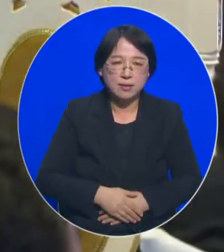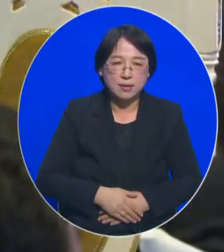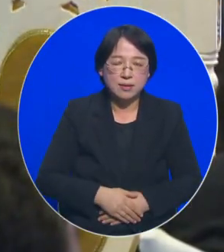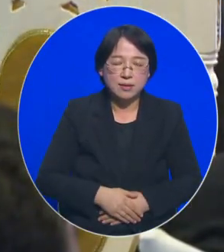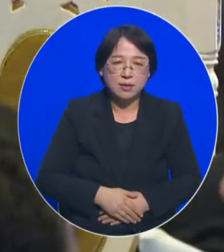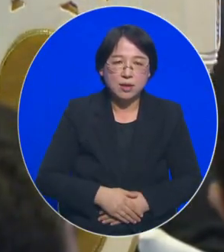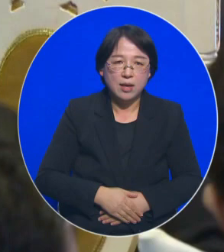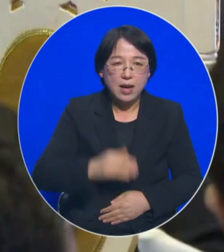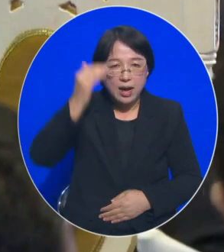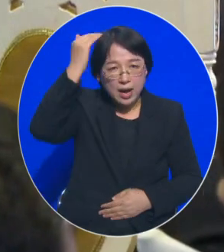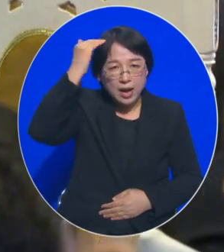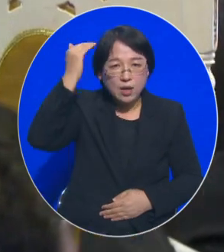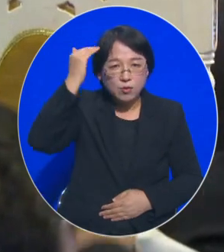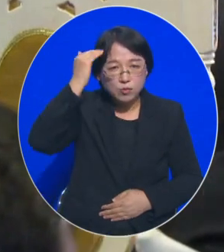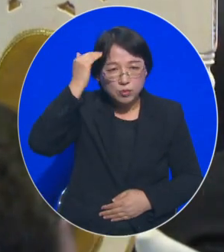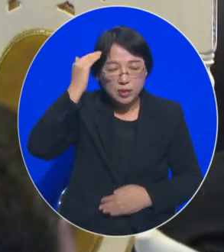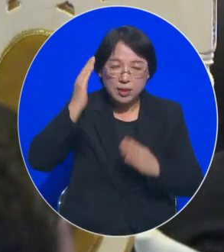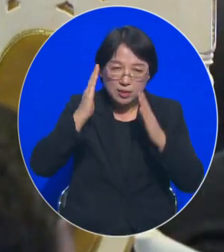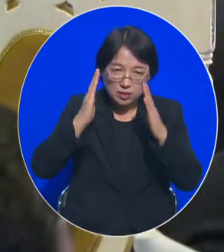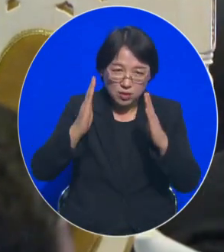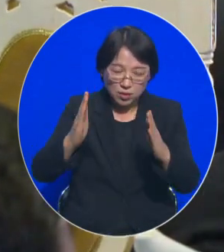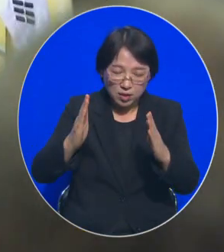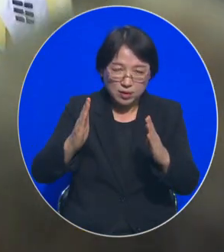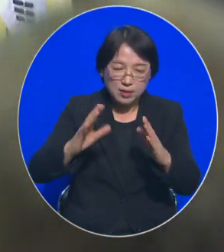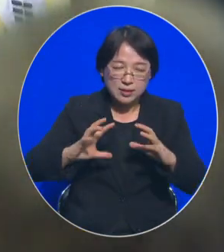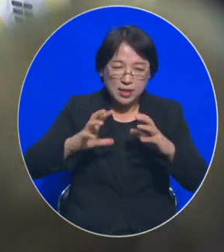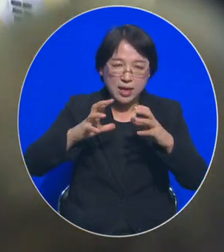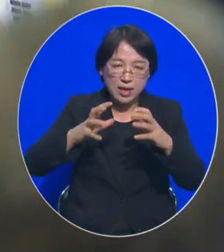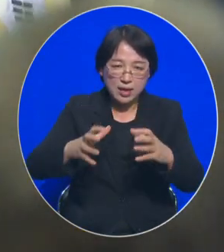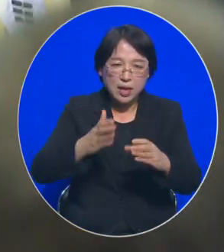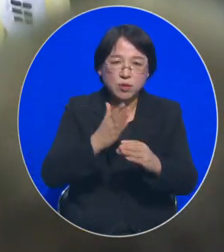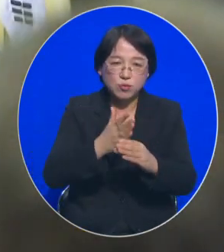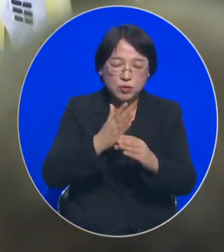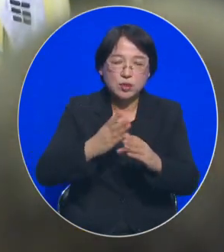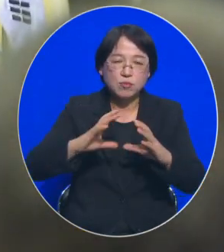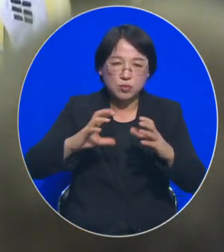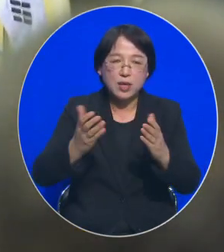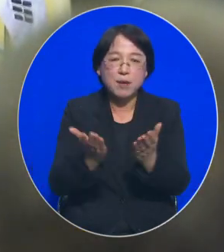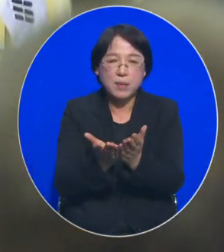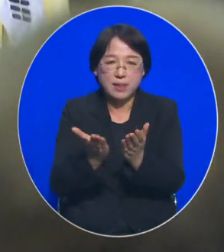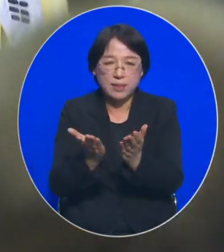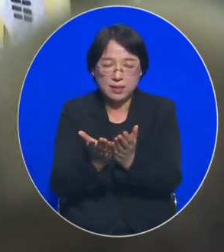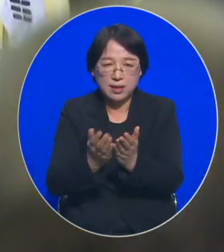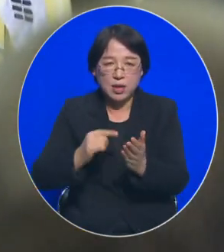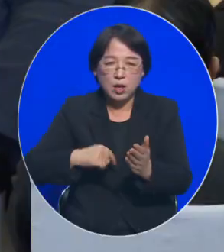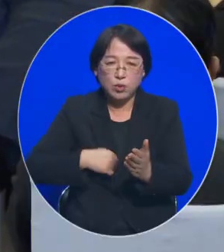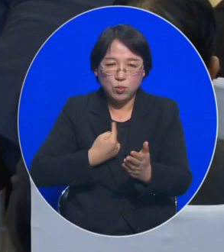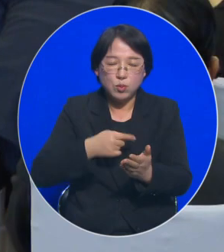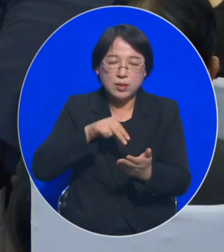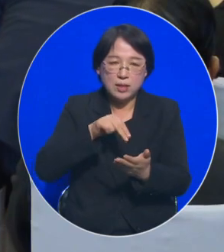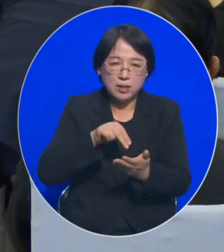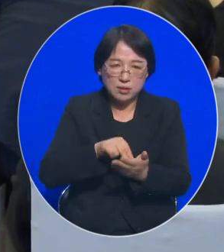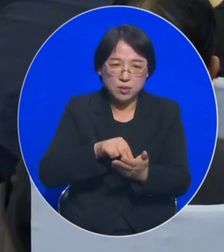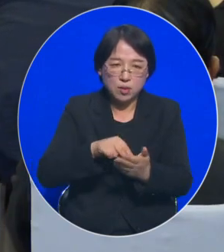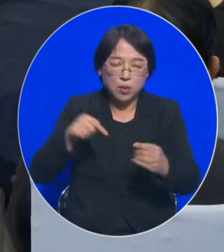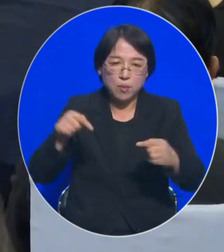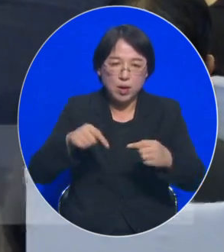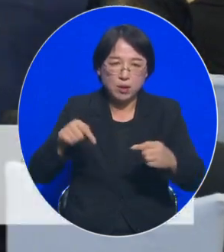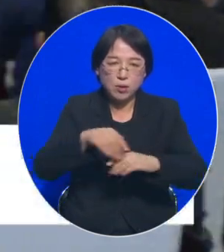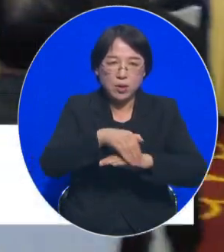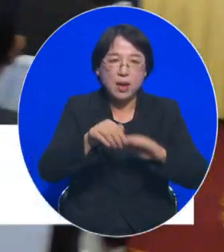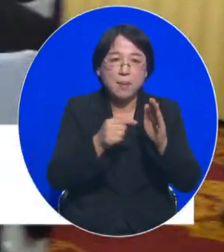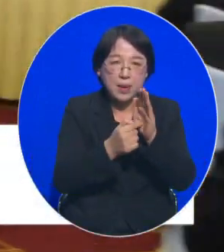우리 정부가 지향하는 글로벌 중추국가에 걸맞은 독자적 지역 외교 전략이 발표됐다는 평가입니다